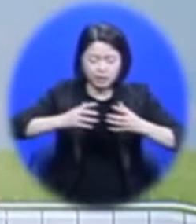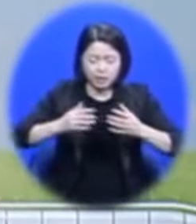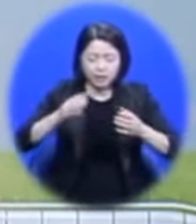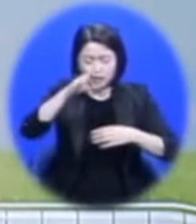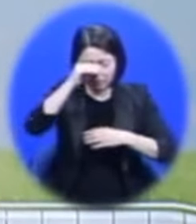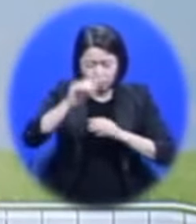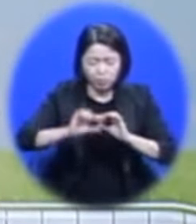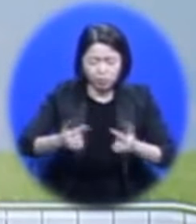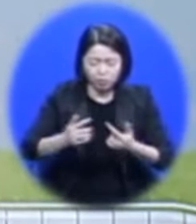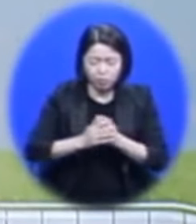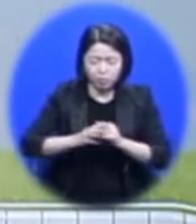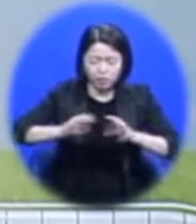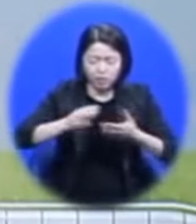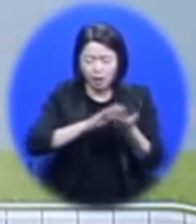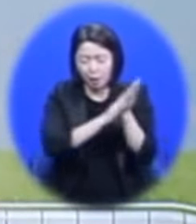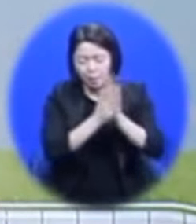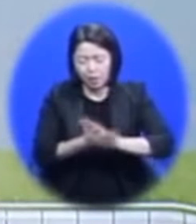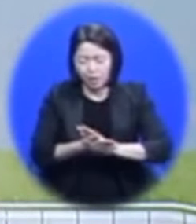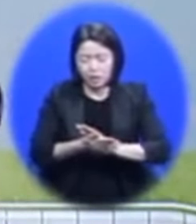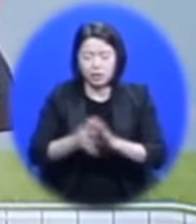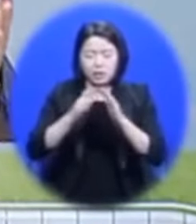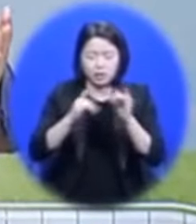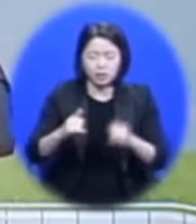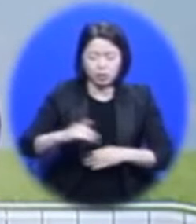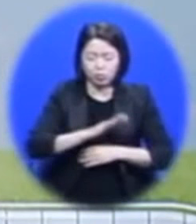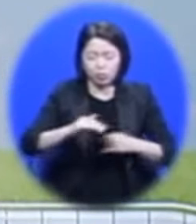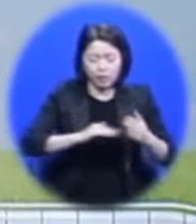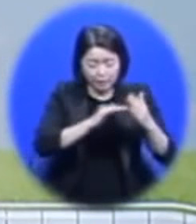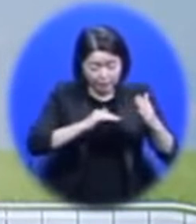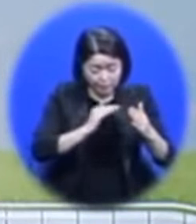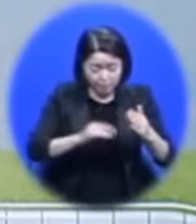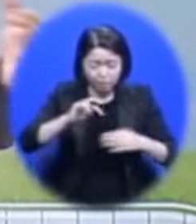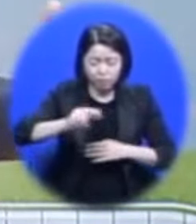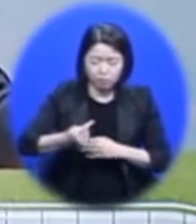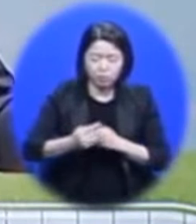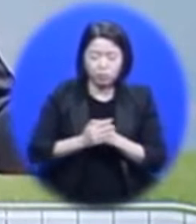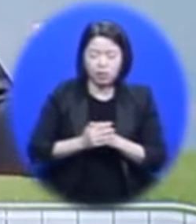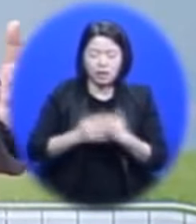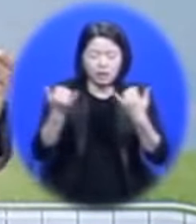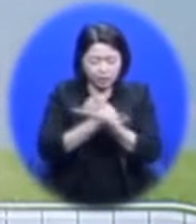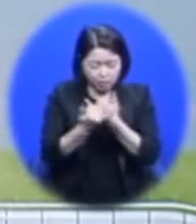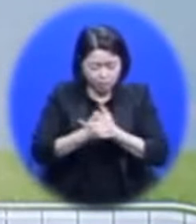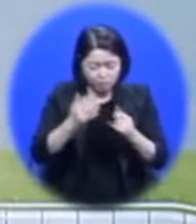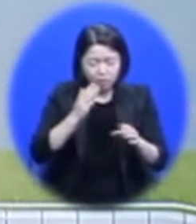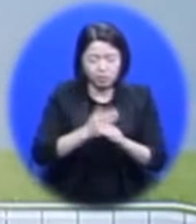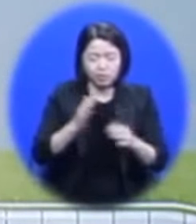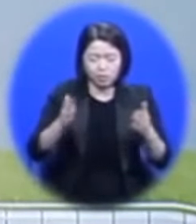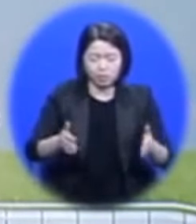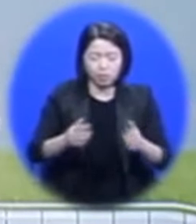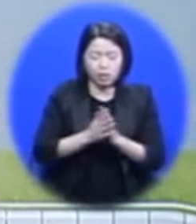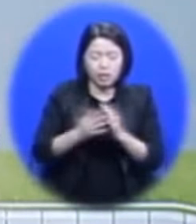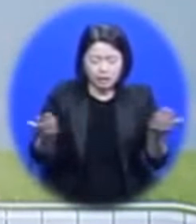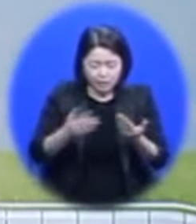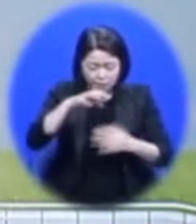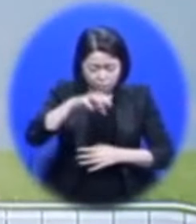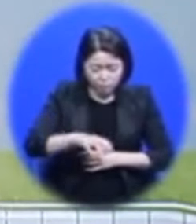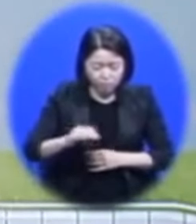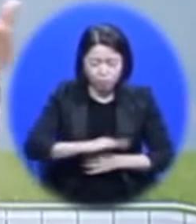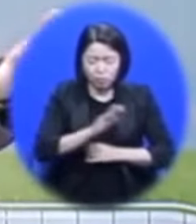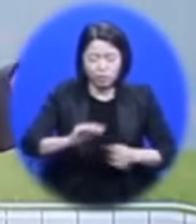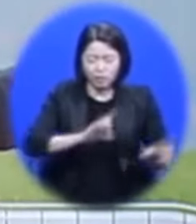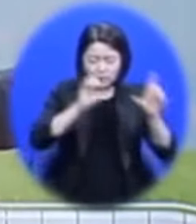않고 세상을 변화시키는 자로 우리를 가정에서 일가친척 사이에서 직장에서 우리가